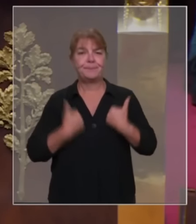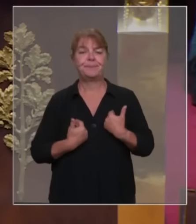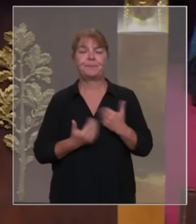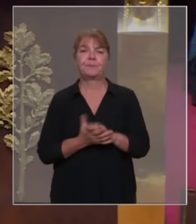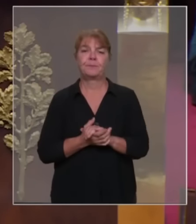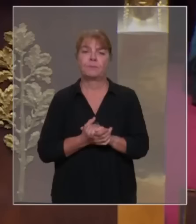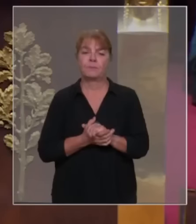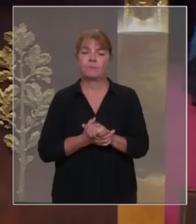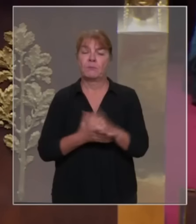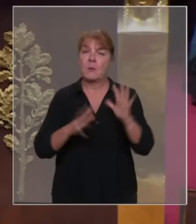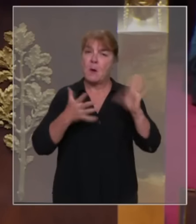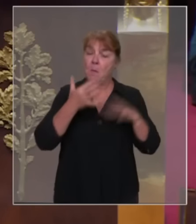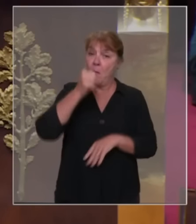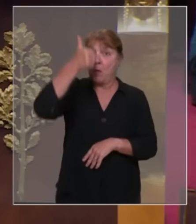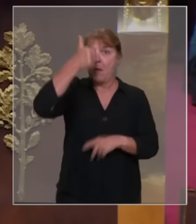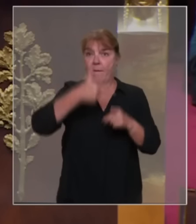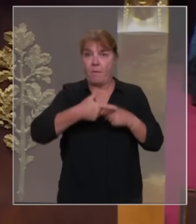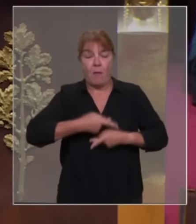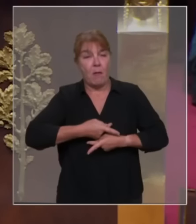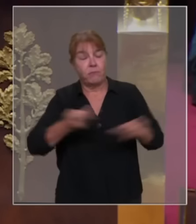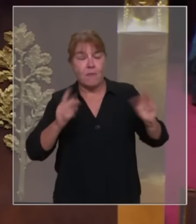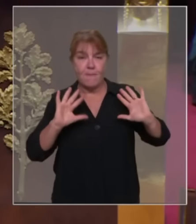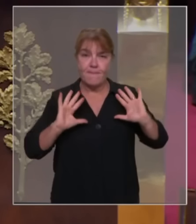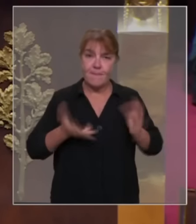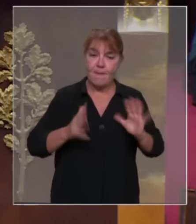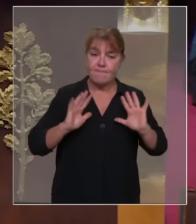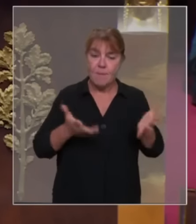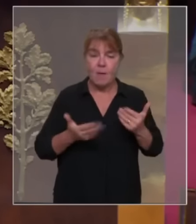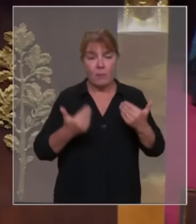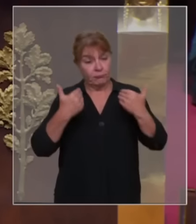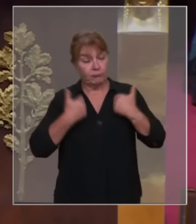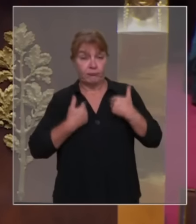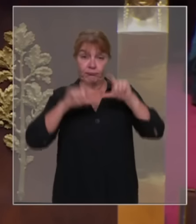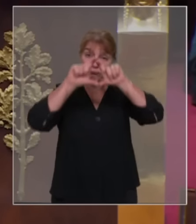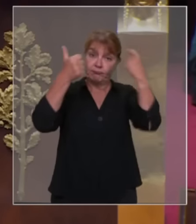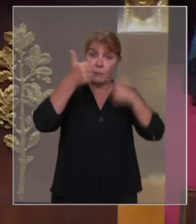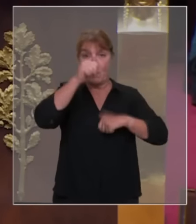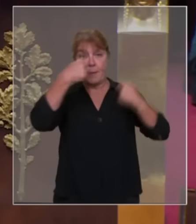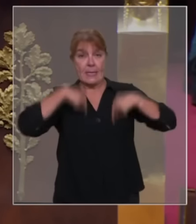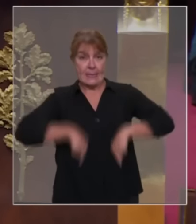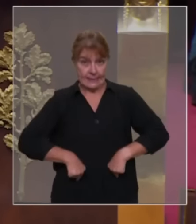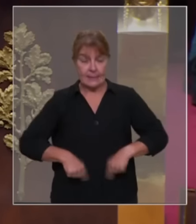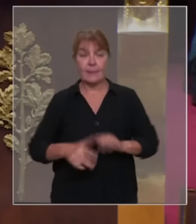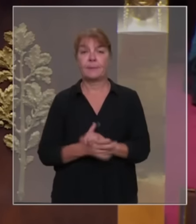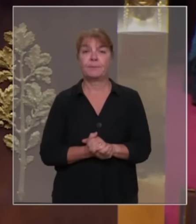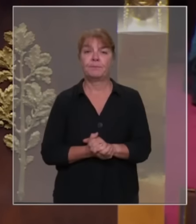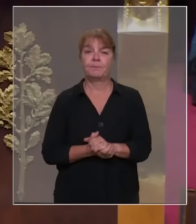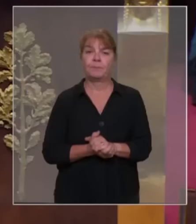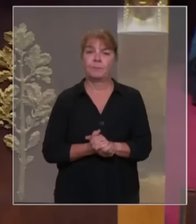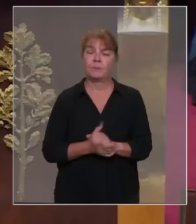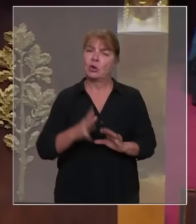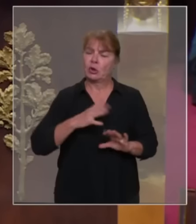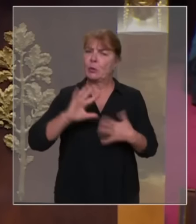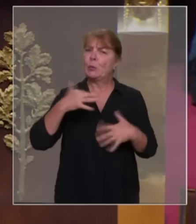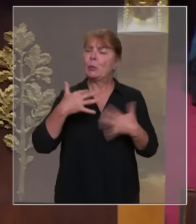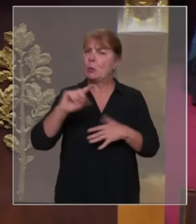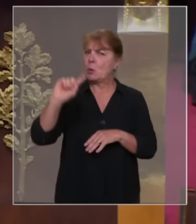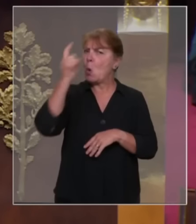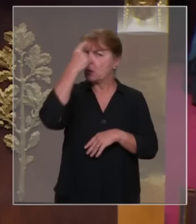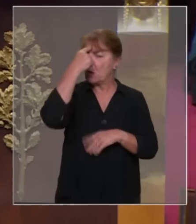au moment de m'adresser à vous pour la première fois en tant que Premier ministre, j'ai conscience de la